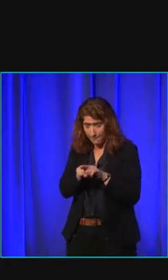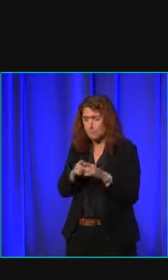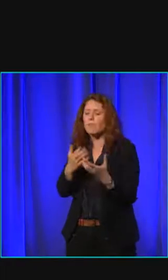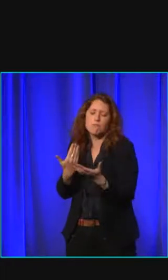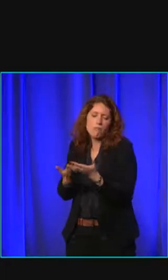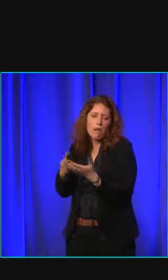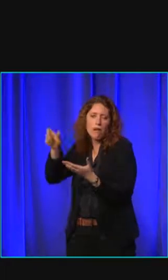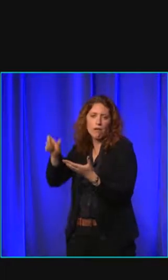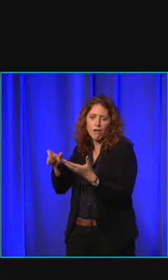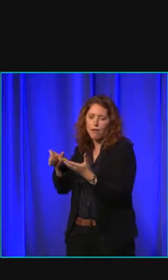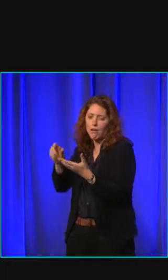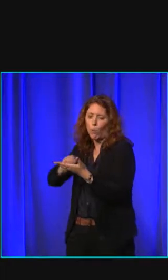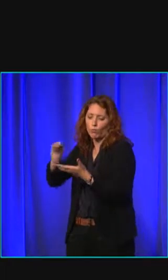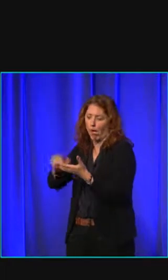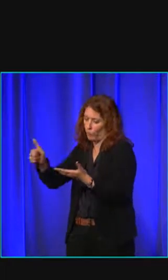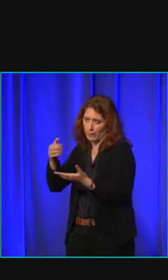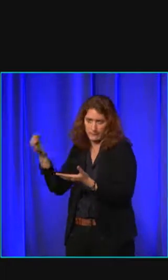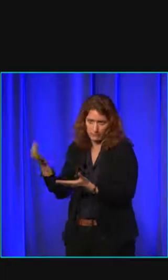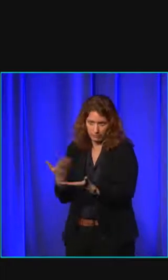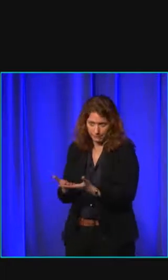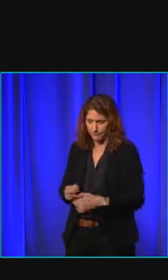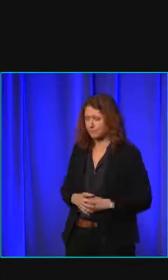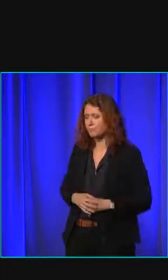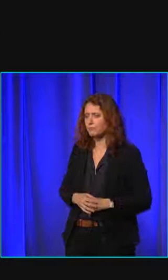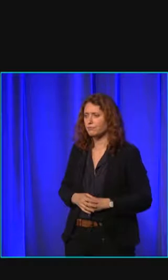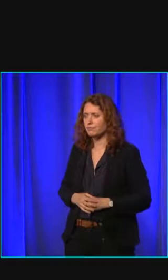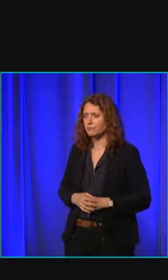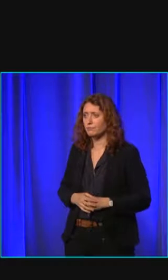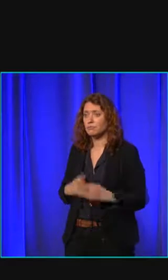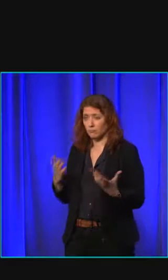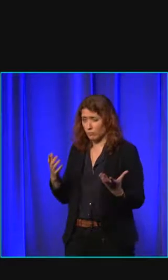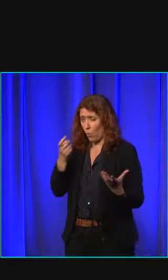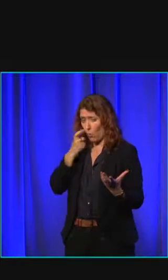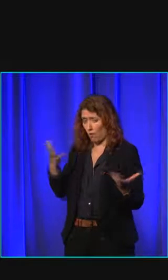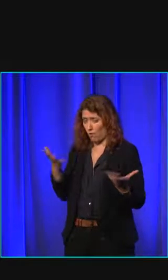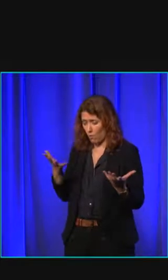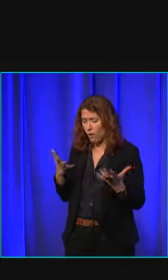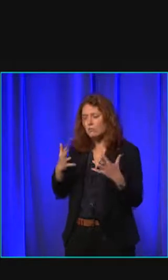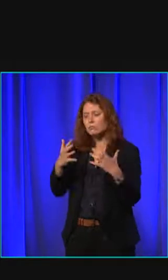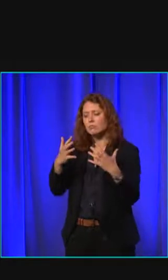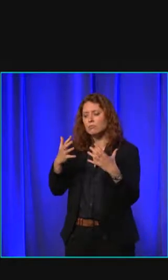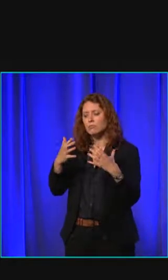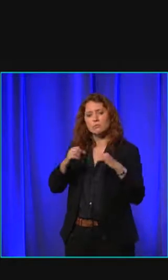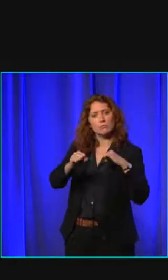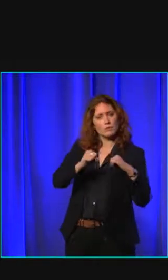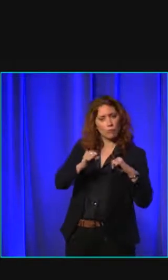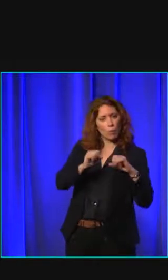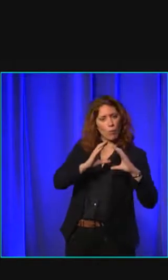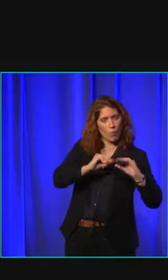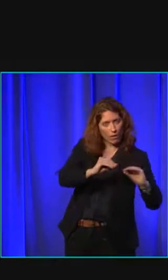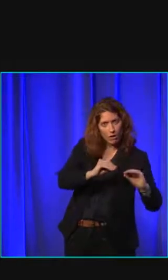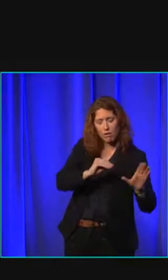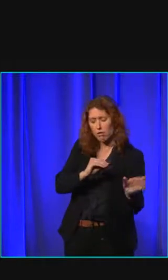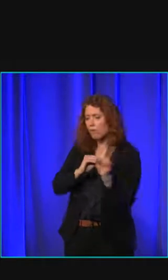cet auteur. Et on remarquera que cette équivalence neuronale entre action exécutée